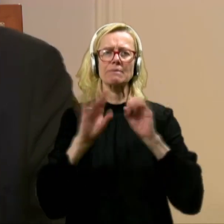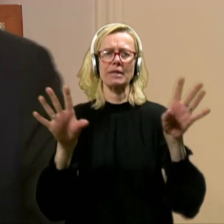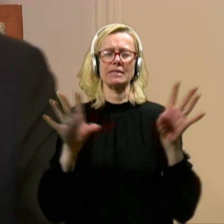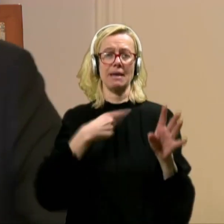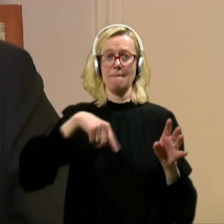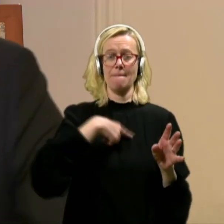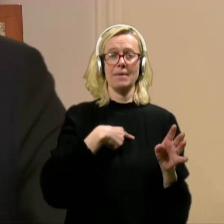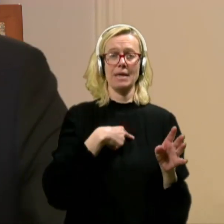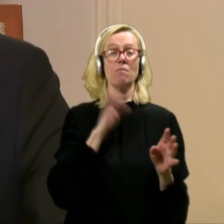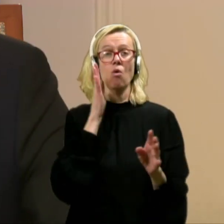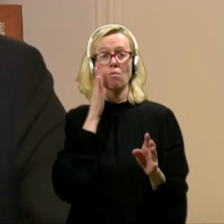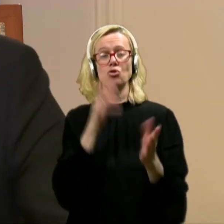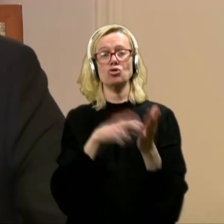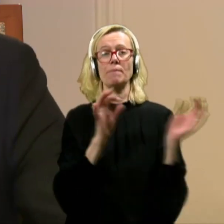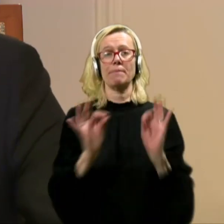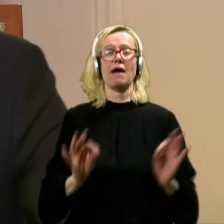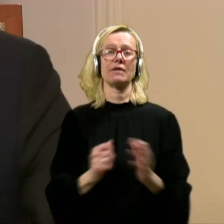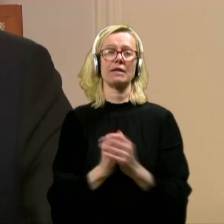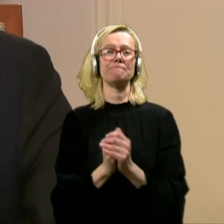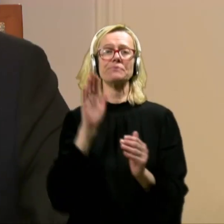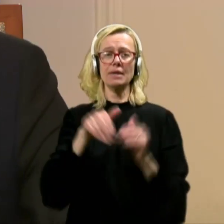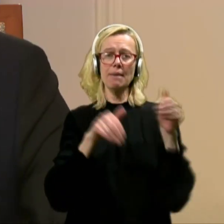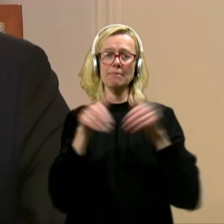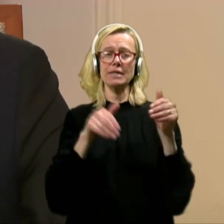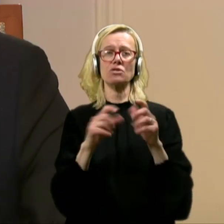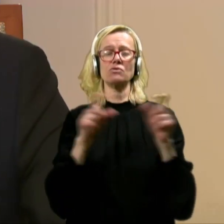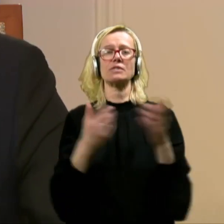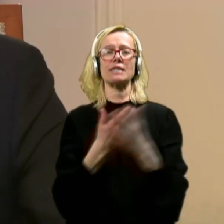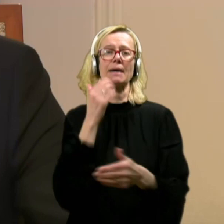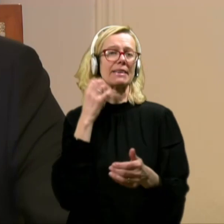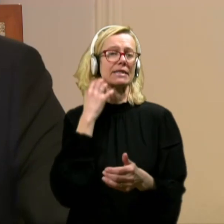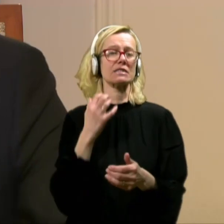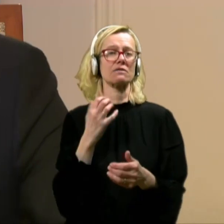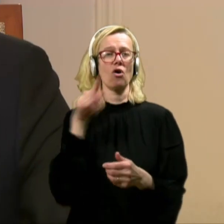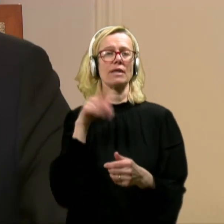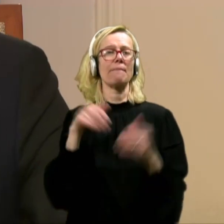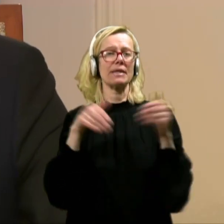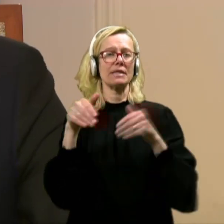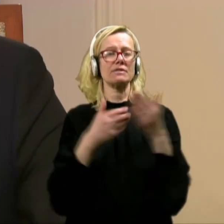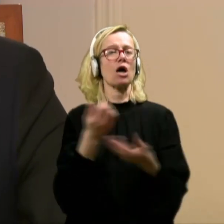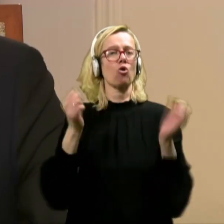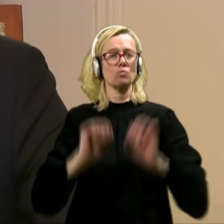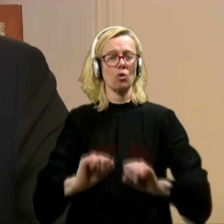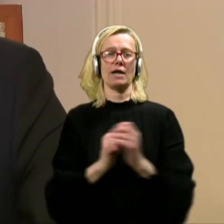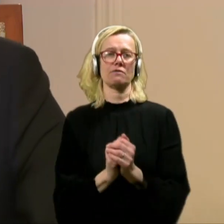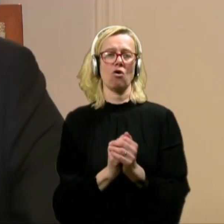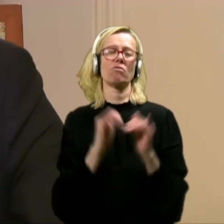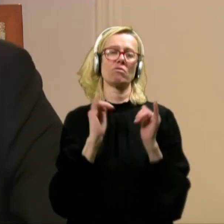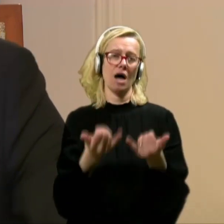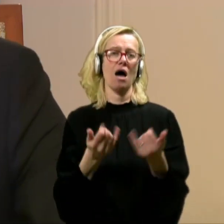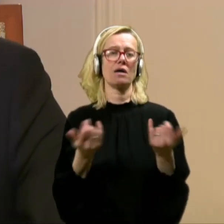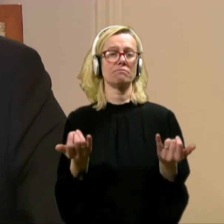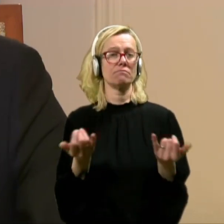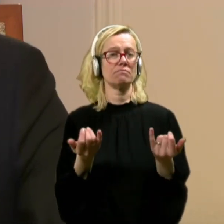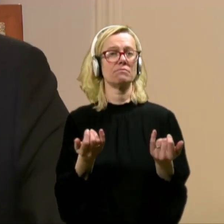smo jih in jih bomo pripravili na Ministrstvu za kmetijstvo in na Ministrstvu za gospodarstvo, da